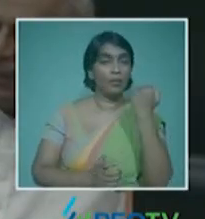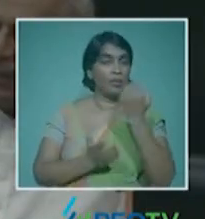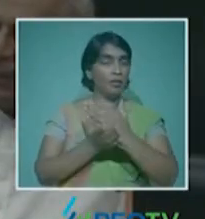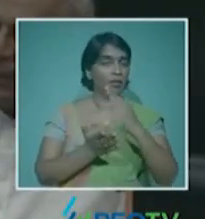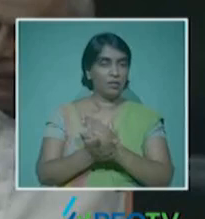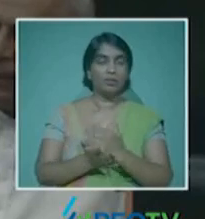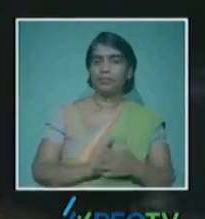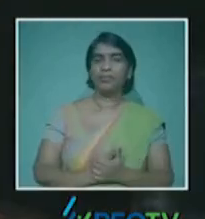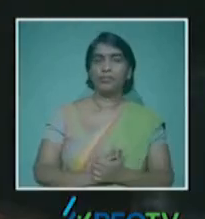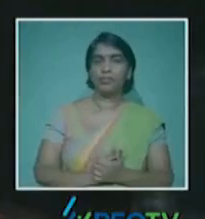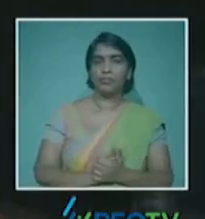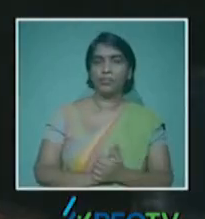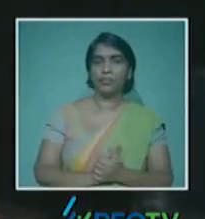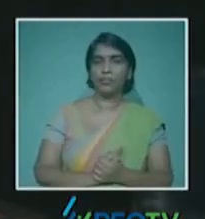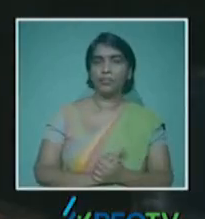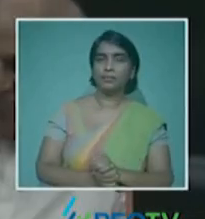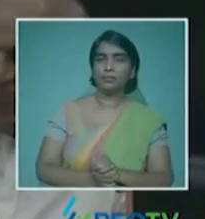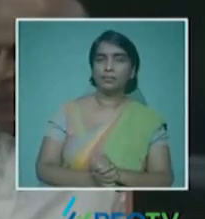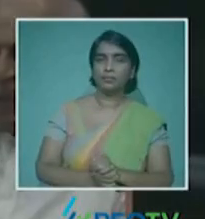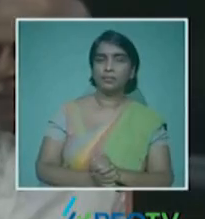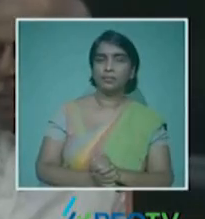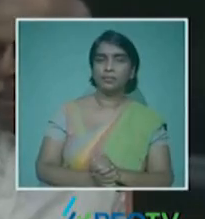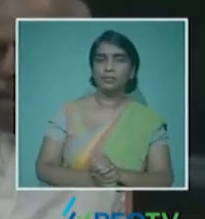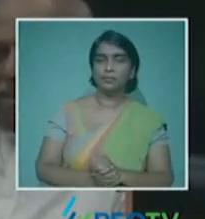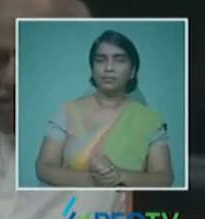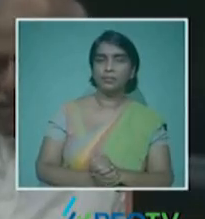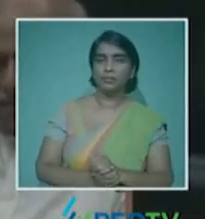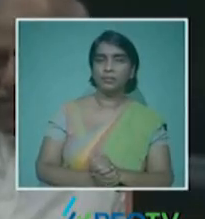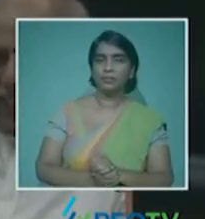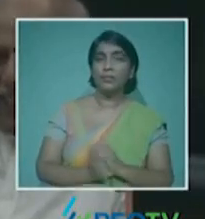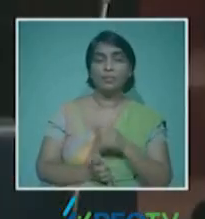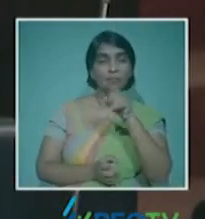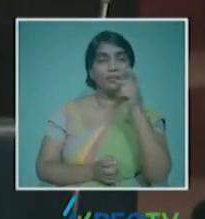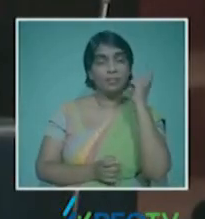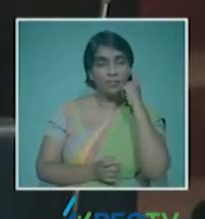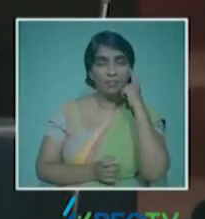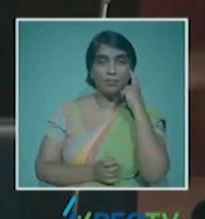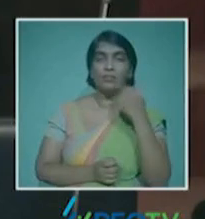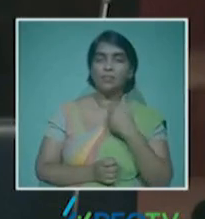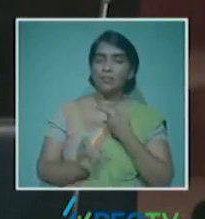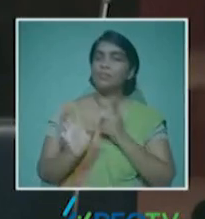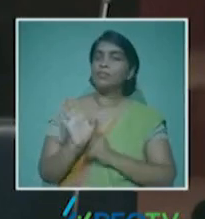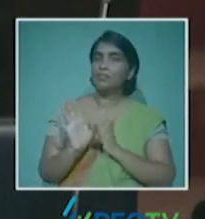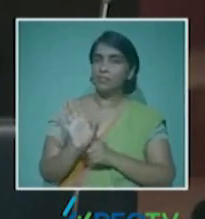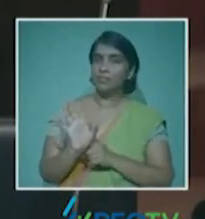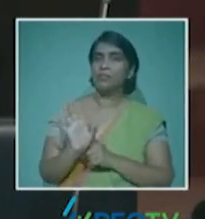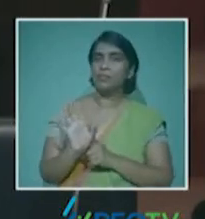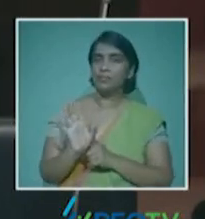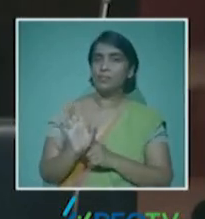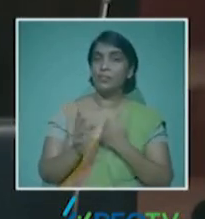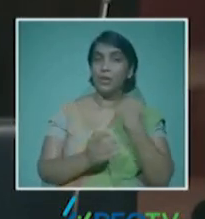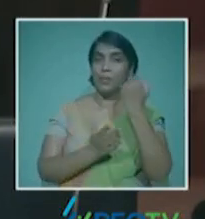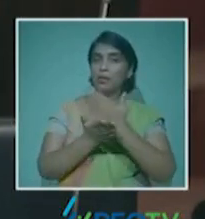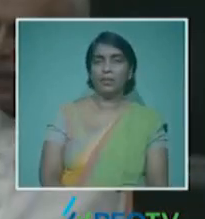සජබස් සන්ධාන එකගයි. හරි. චලයි. So Lakshman will you all agree? Agree. මම හැමදාම මම දන්නා එක බලය